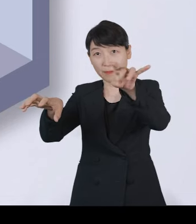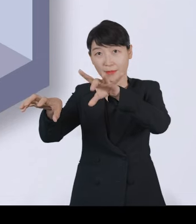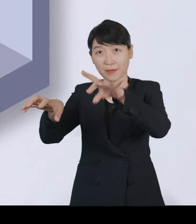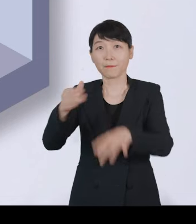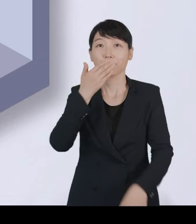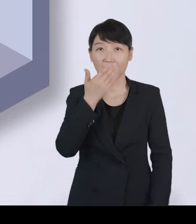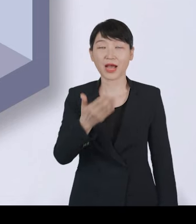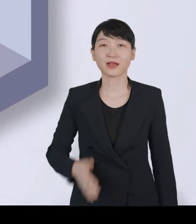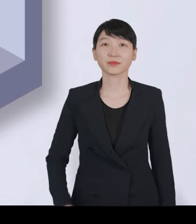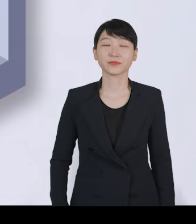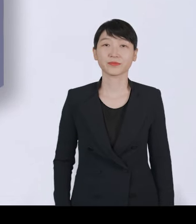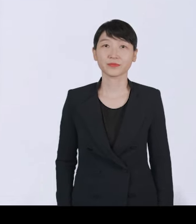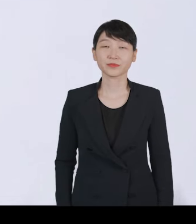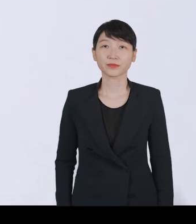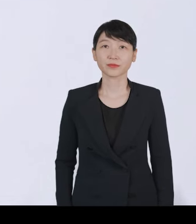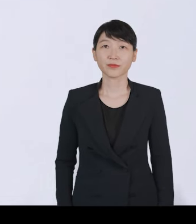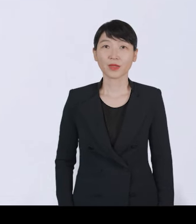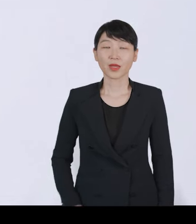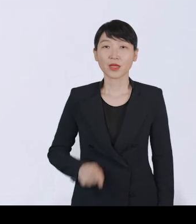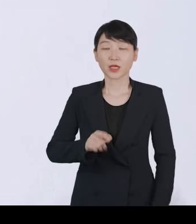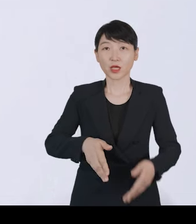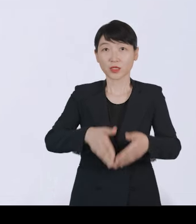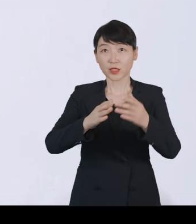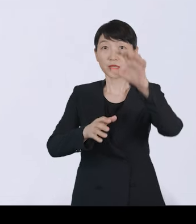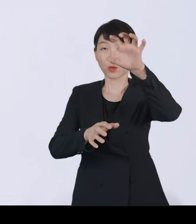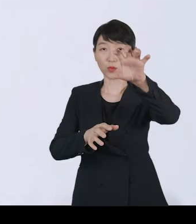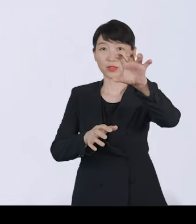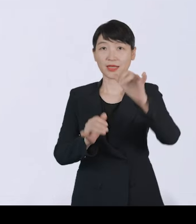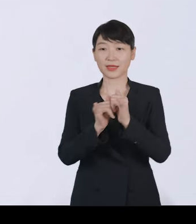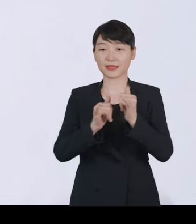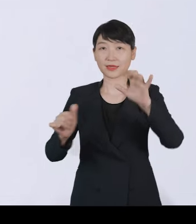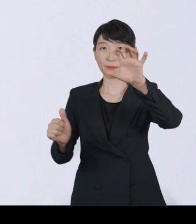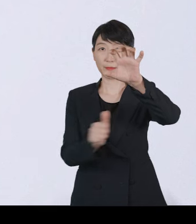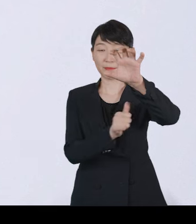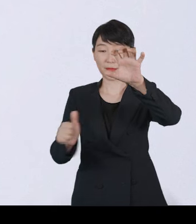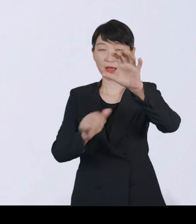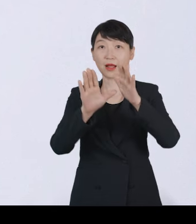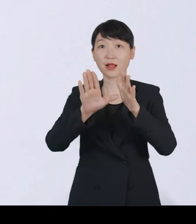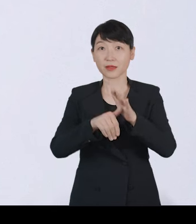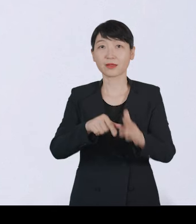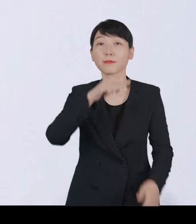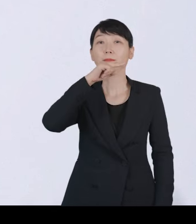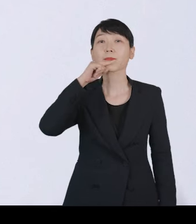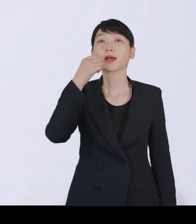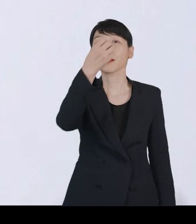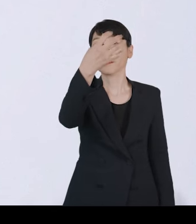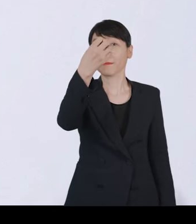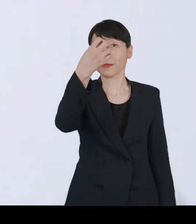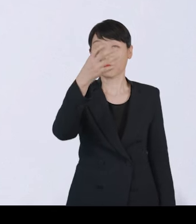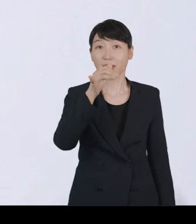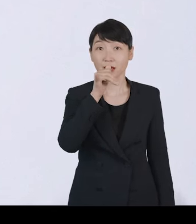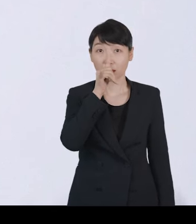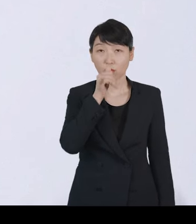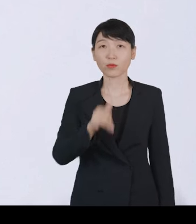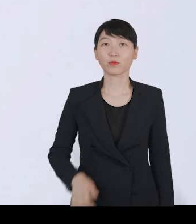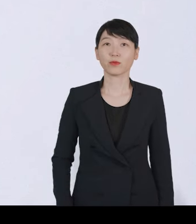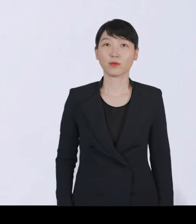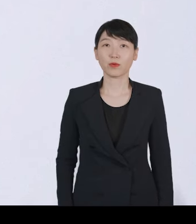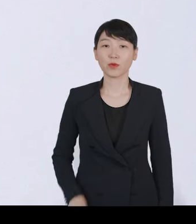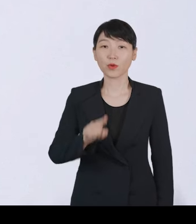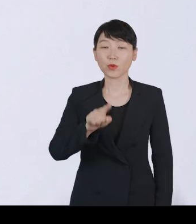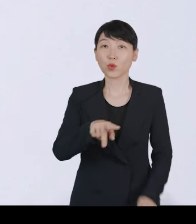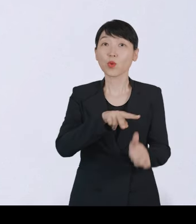전송하는 장비입니다. 활동 센서가 감지하는 곳을 지나가면 빨간색 LED가 잠시 동안 표시되고